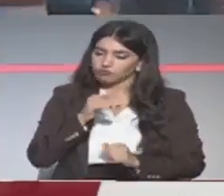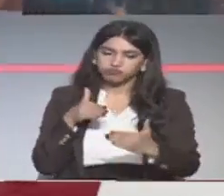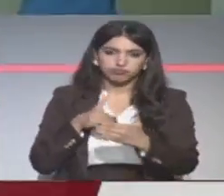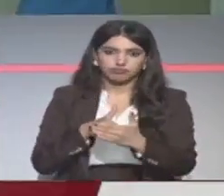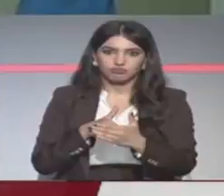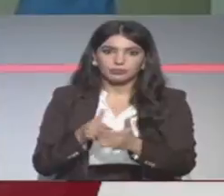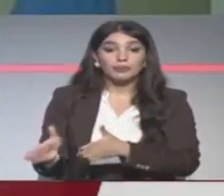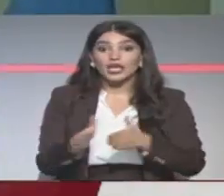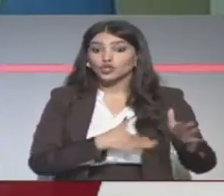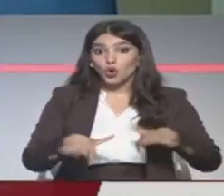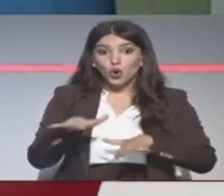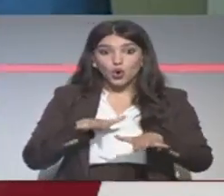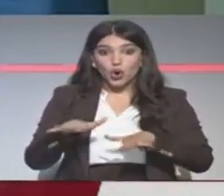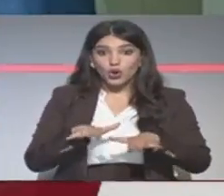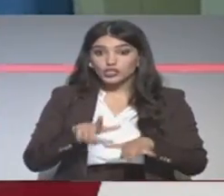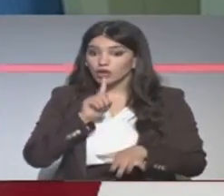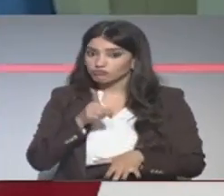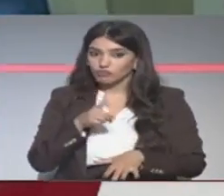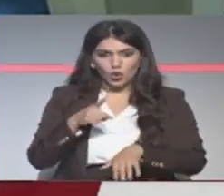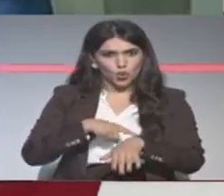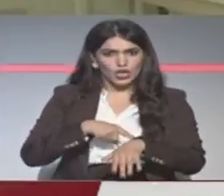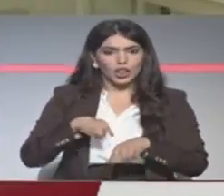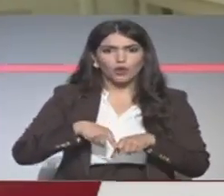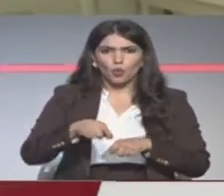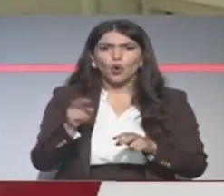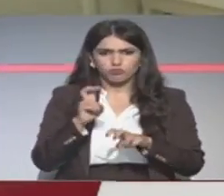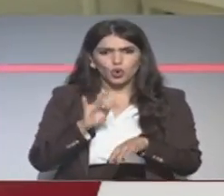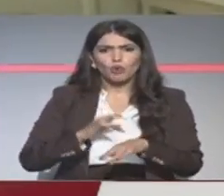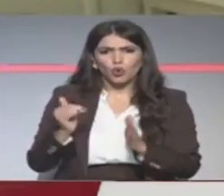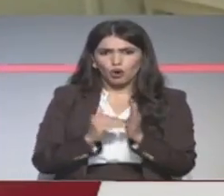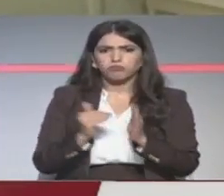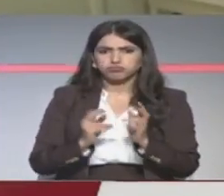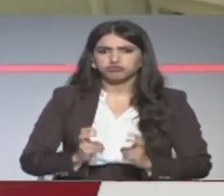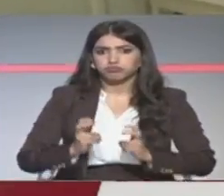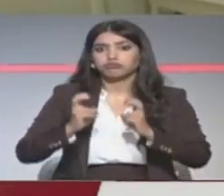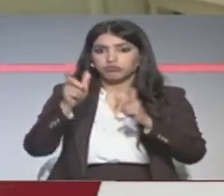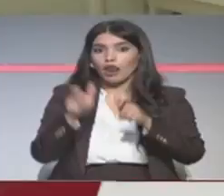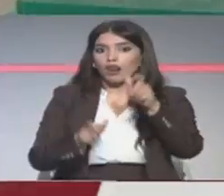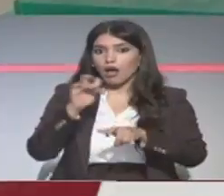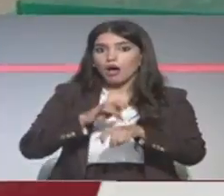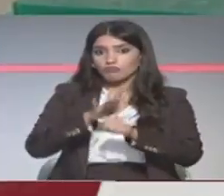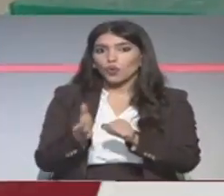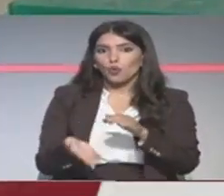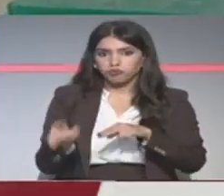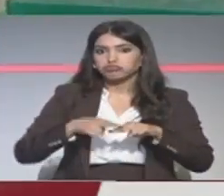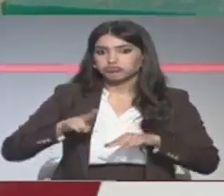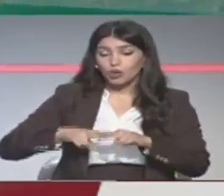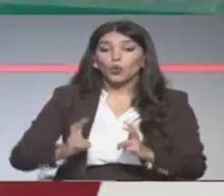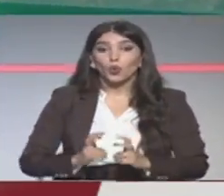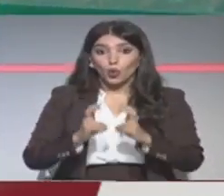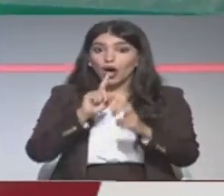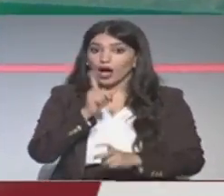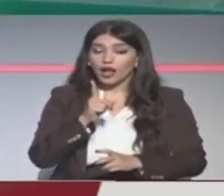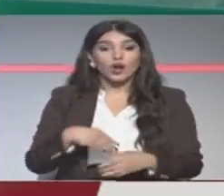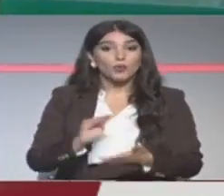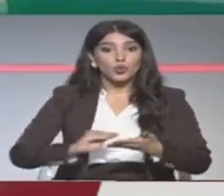له. إجراءات تأتي في وقت تشهد فيه الحصيلة اليومية للإصابات والوفيات بفيروس كورونا ارتفاعا، حيث أفاد مدير